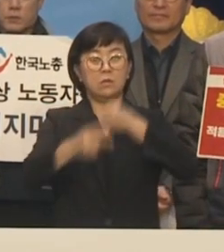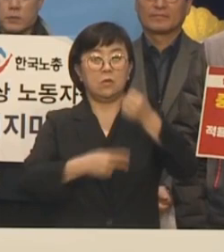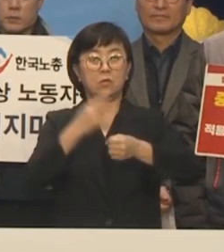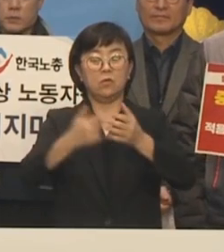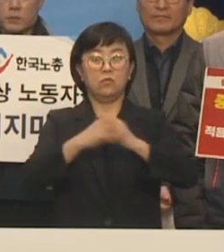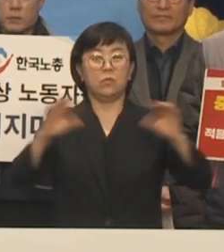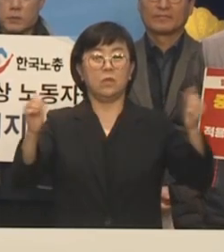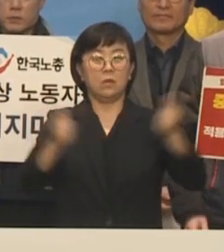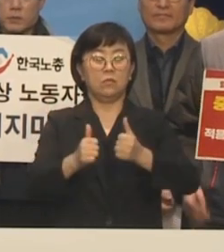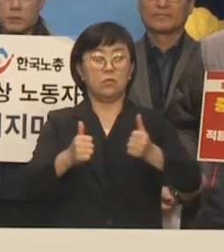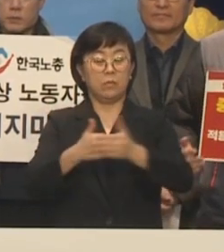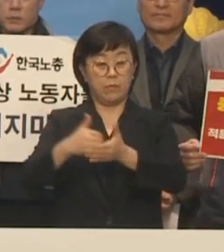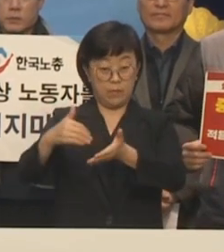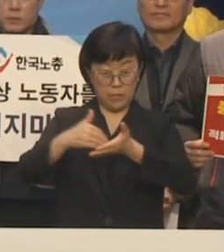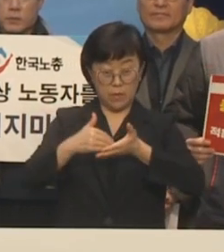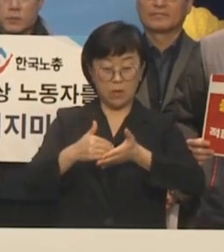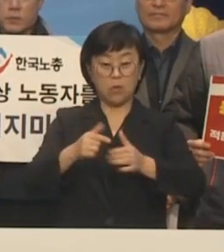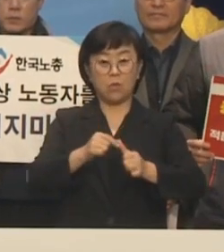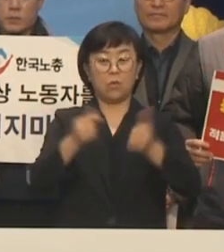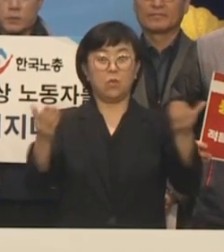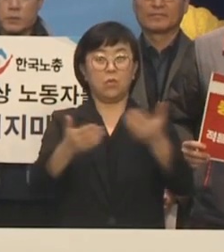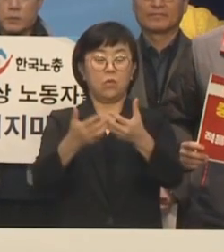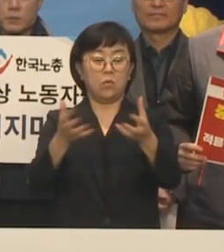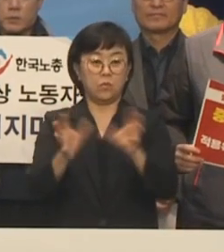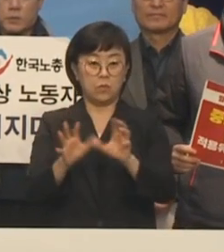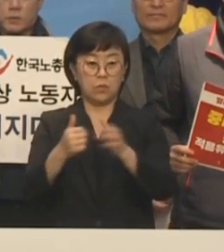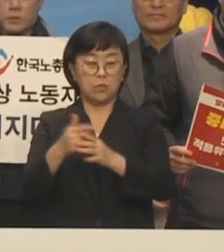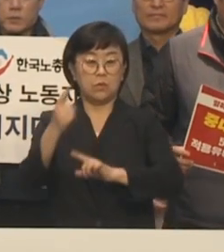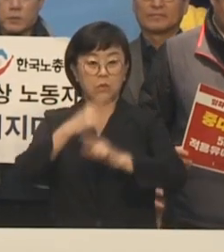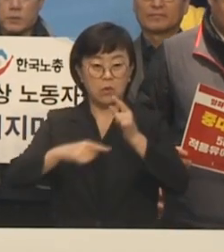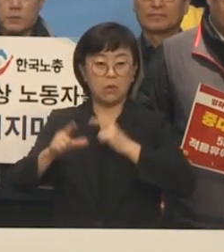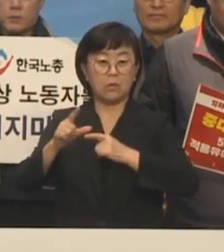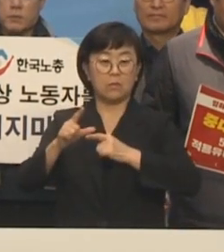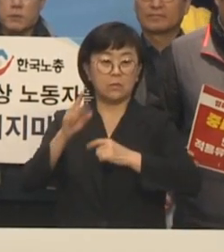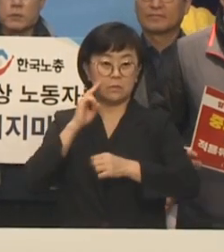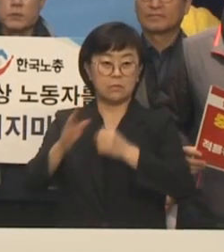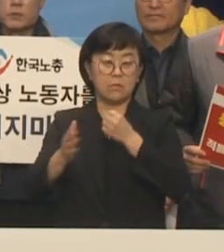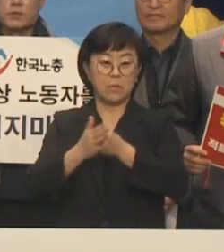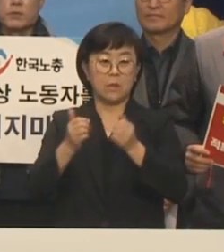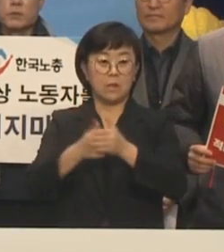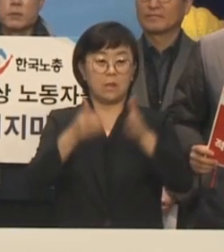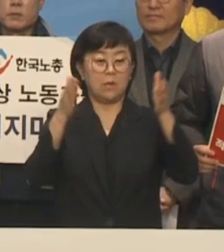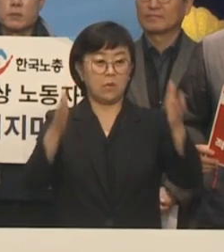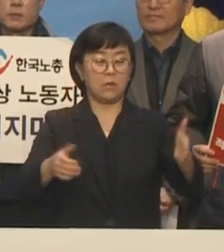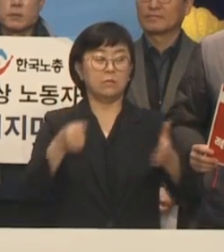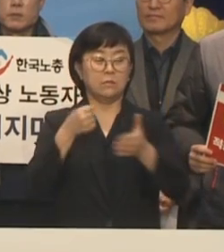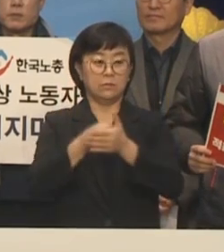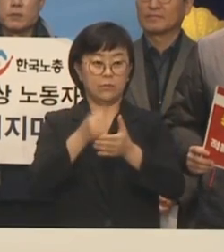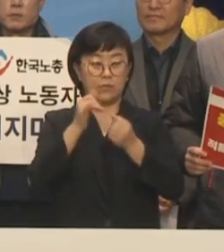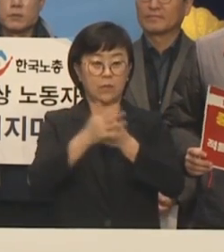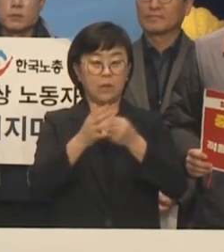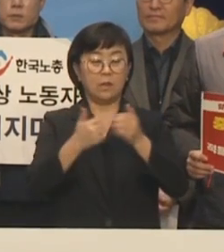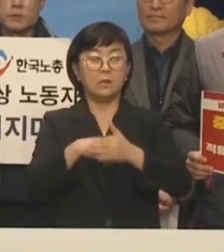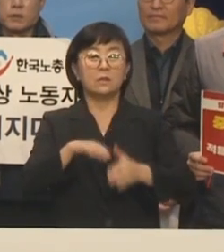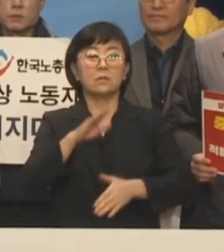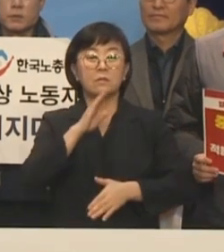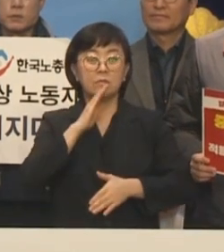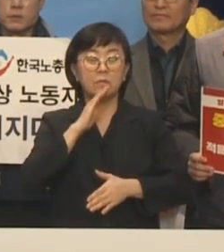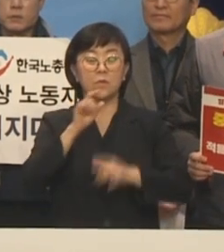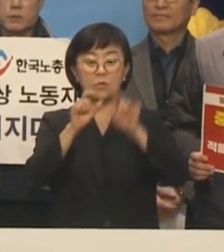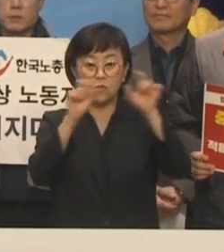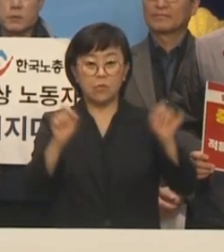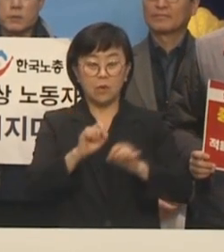국회에 요청했고 고용노동부는 한술 더 떠서 계도 기간을 설정해서 사실상